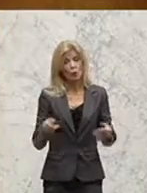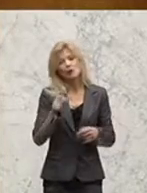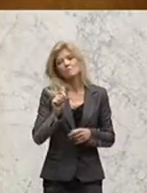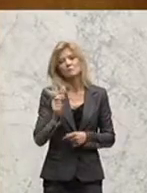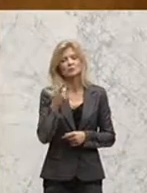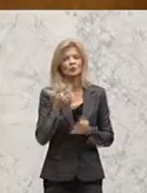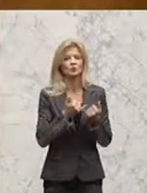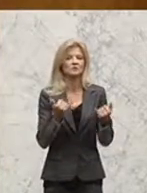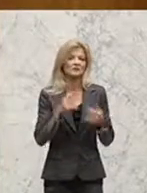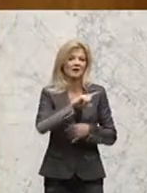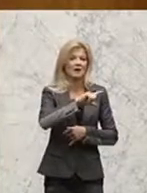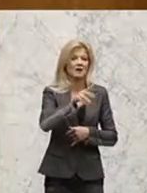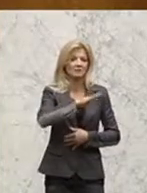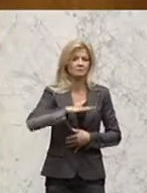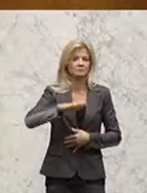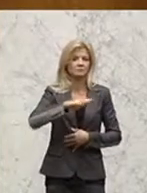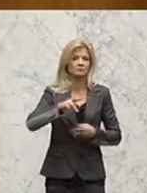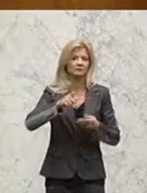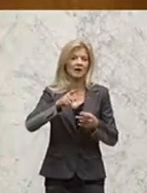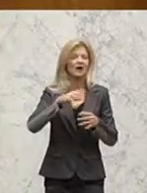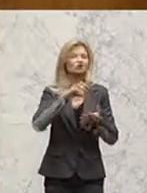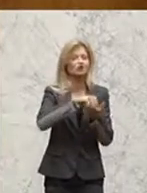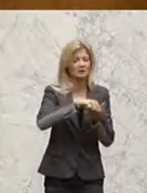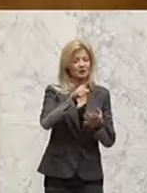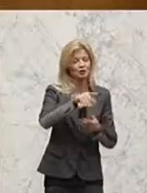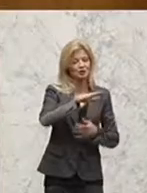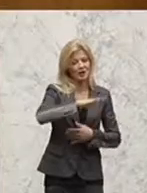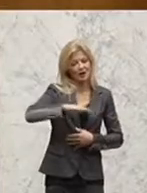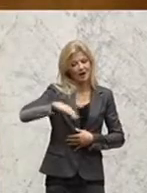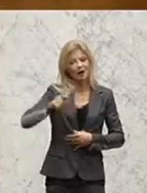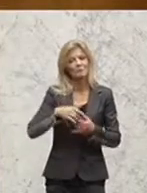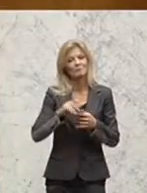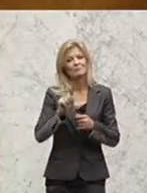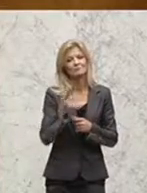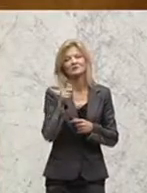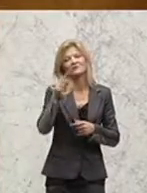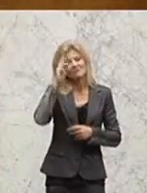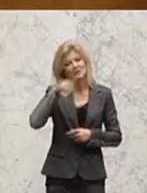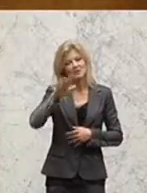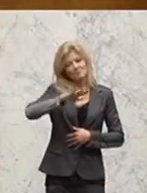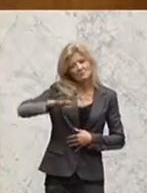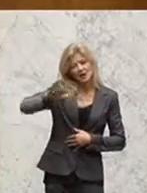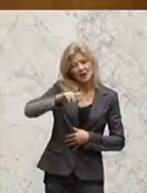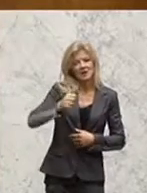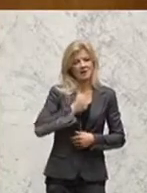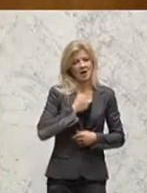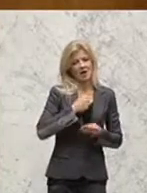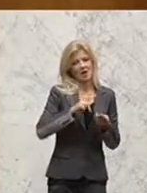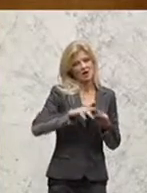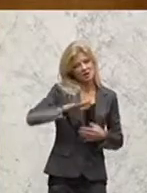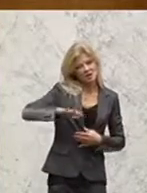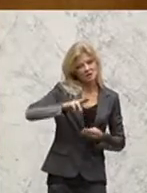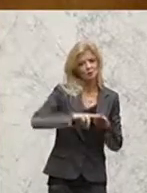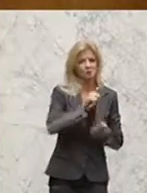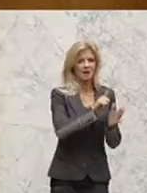Raum, im Raum Wien, Graz und Linz. Frage 13. Es handelt sich hier